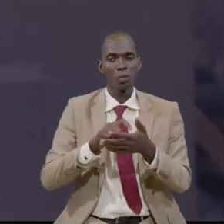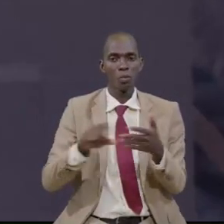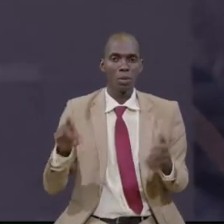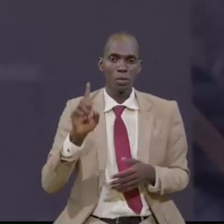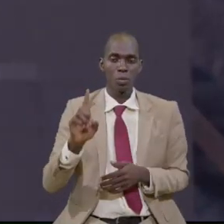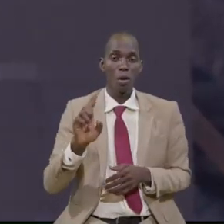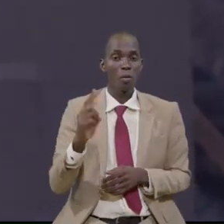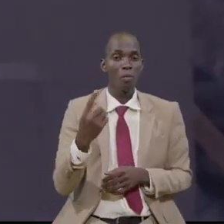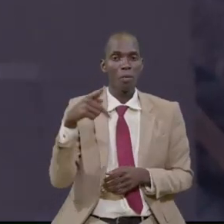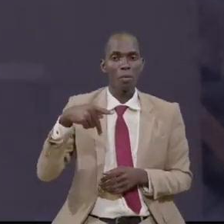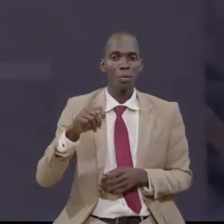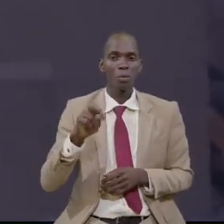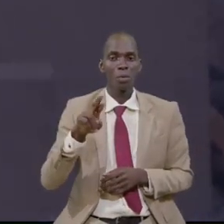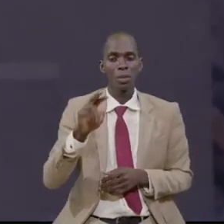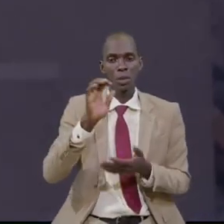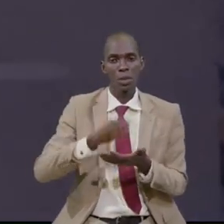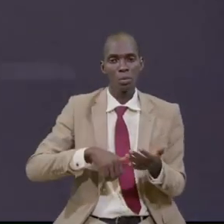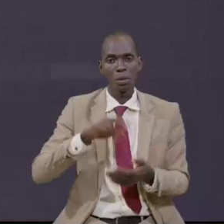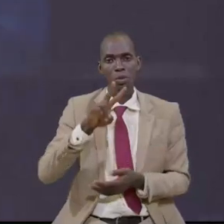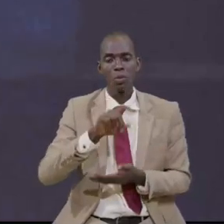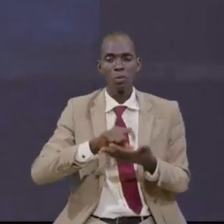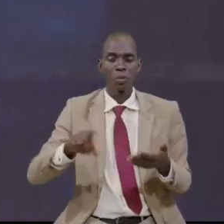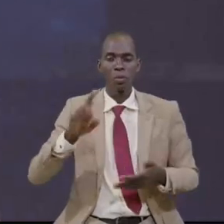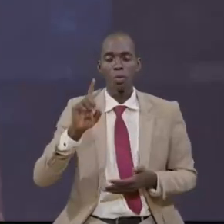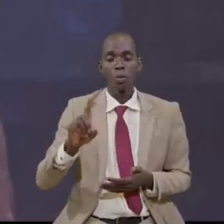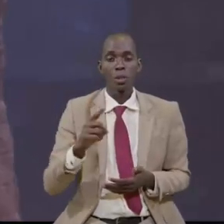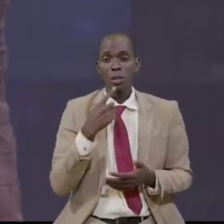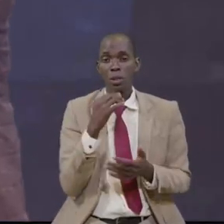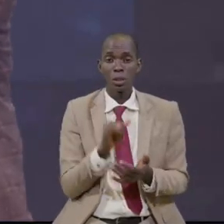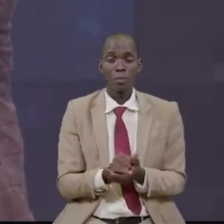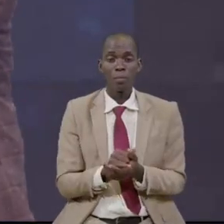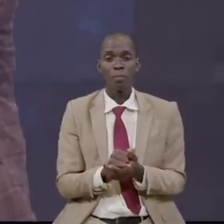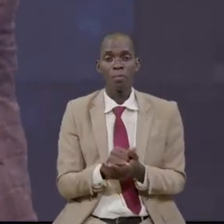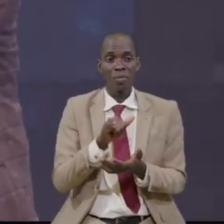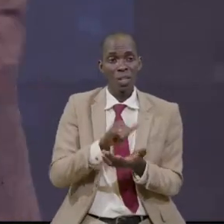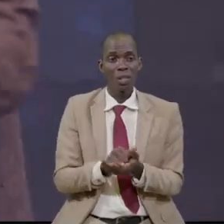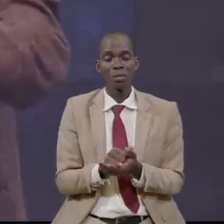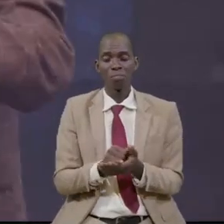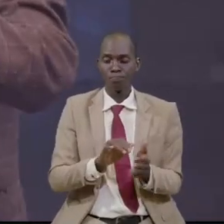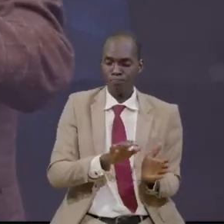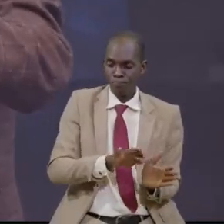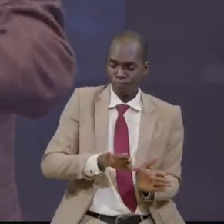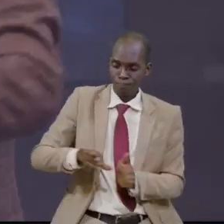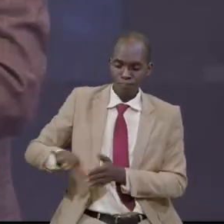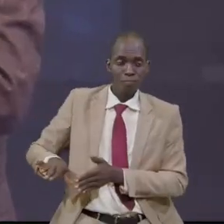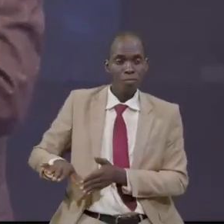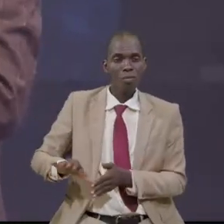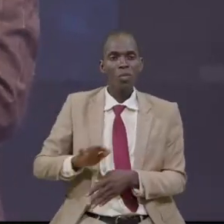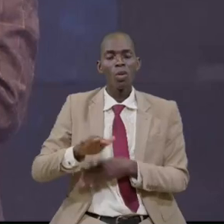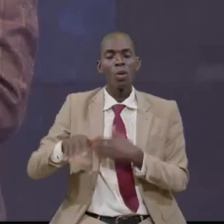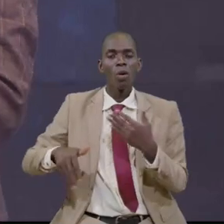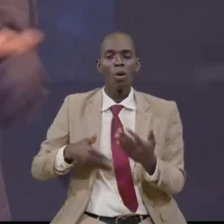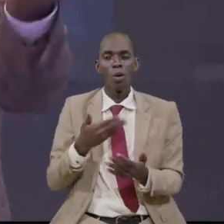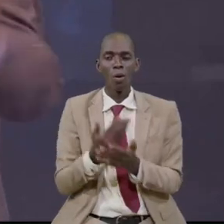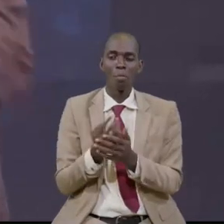1 Pierre chapitre 2, je lis le verset 1 qui dit: rejetant donc toute